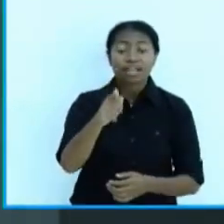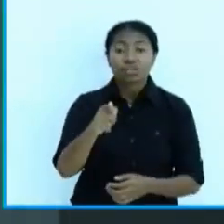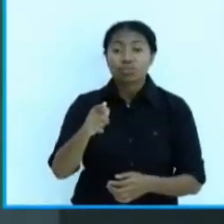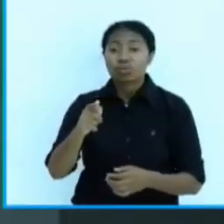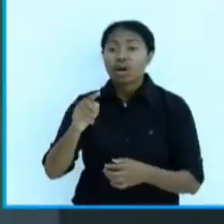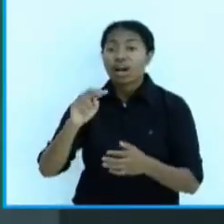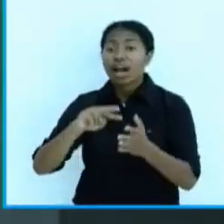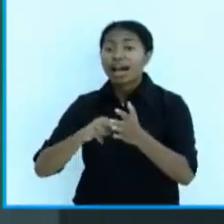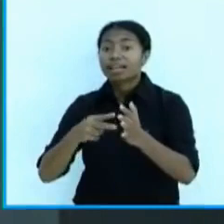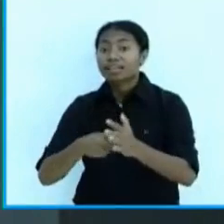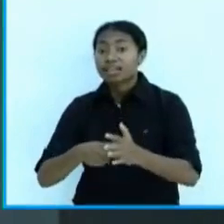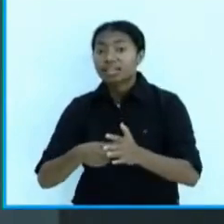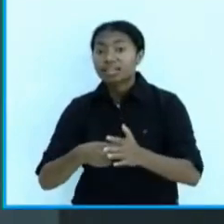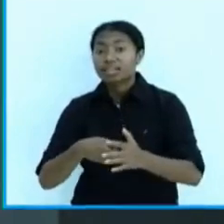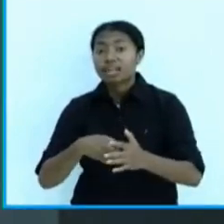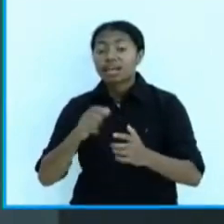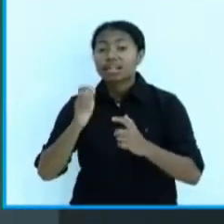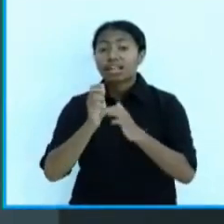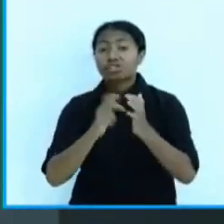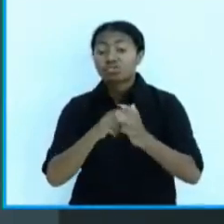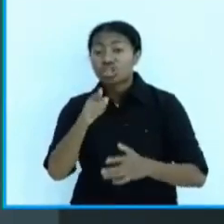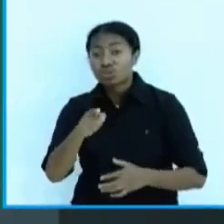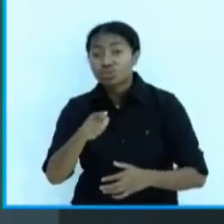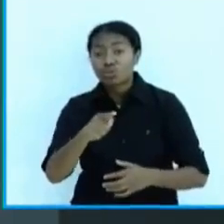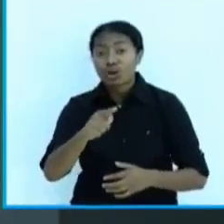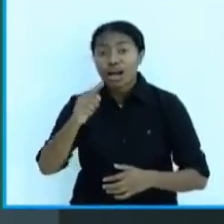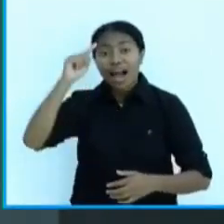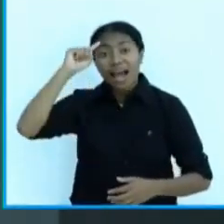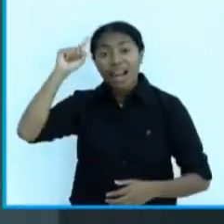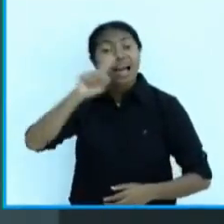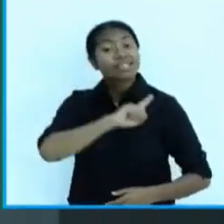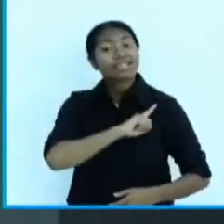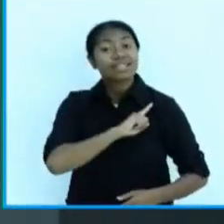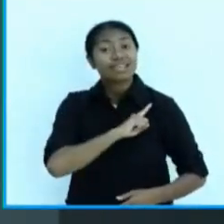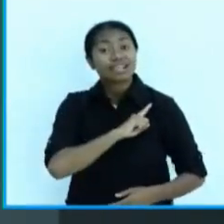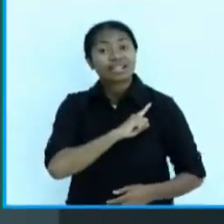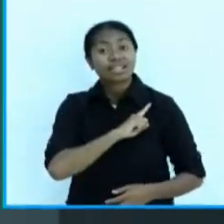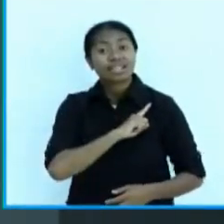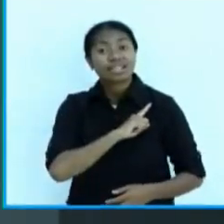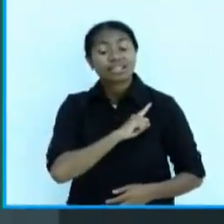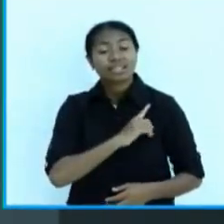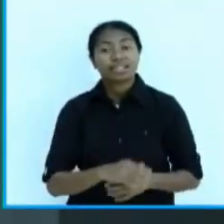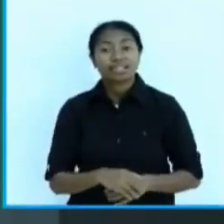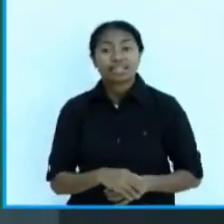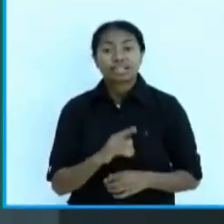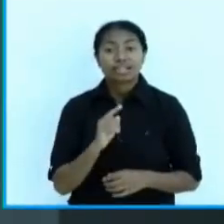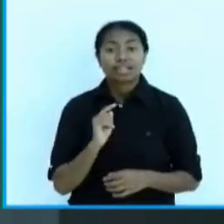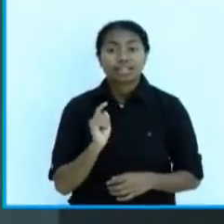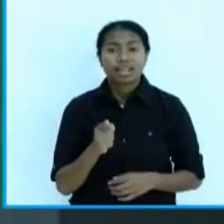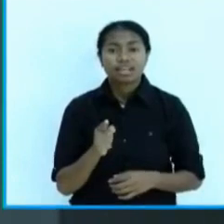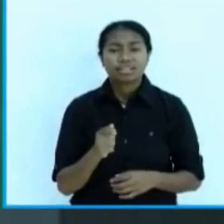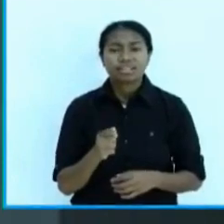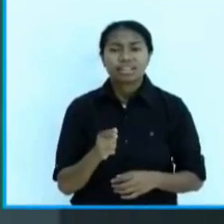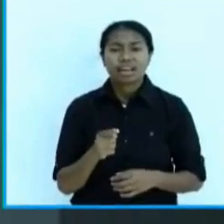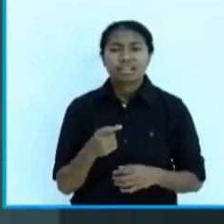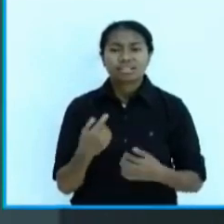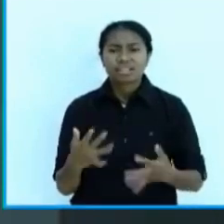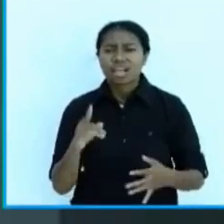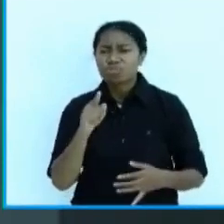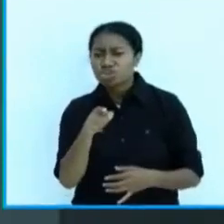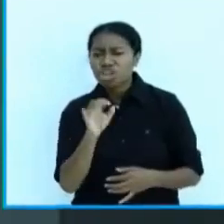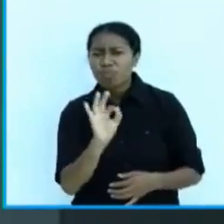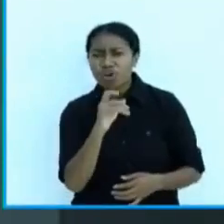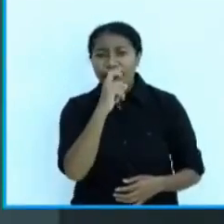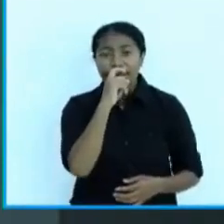Yesus sebenarnya Allah sendiri di Allah Yahweh di dalam Perjanjian Lama dan di PB sekalipun dia bukan